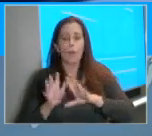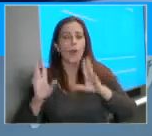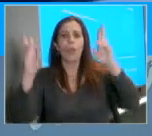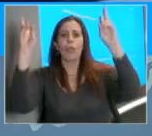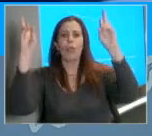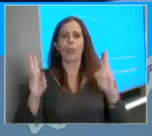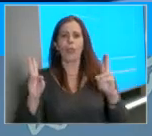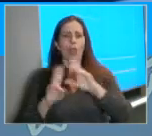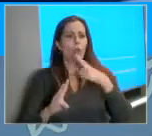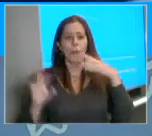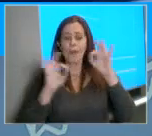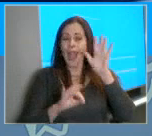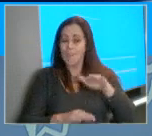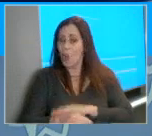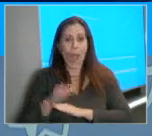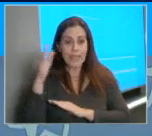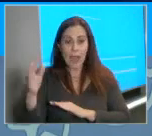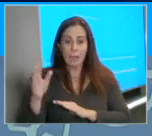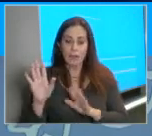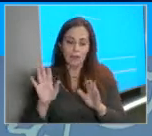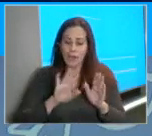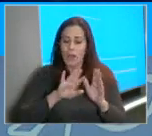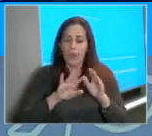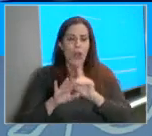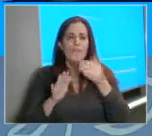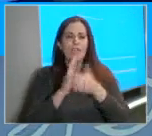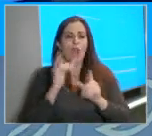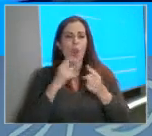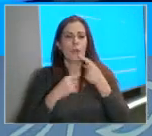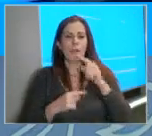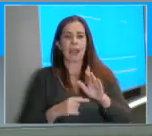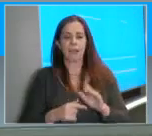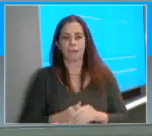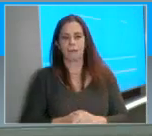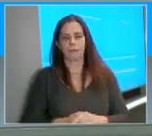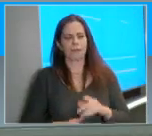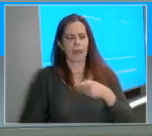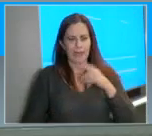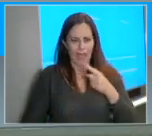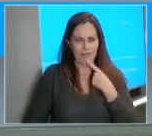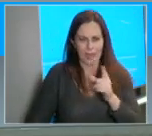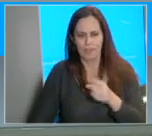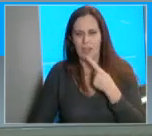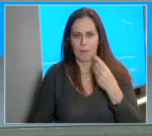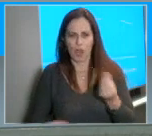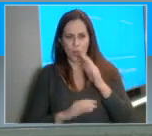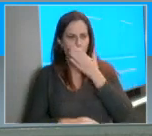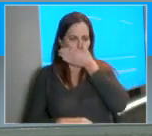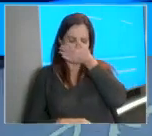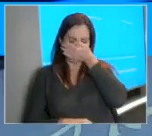השתתקה, אף אחד לא מדבר, אפילו הימין הצניע את הנושאים האלה כדי לאפשר ממשלת ימין. אני חייב להגיד לך משהו, אני חייב להגיד לך משהו, גילה,